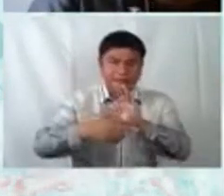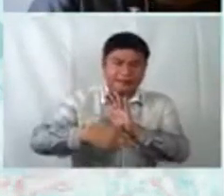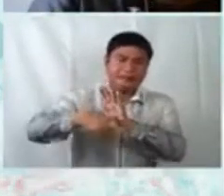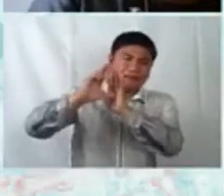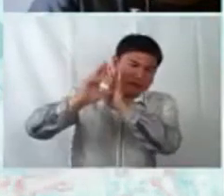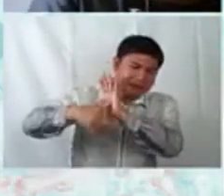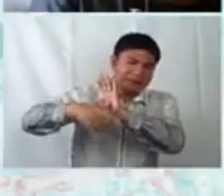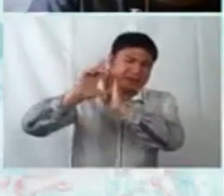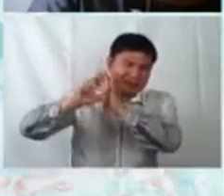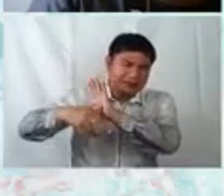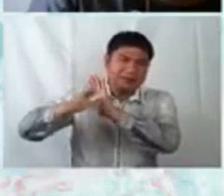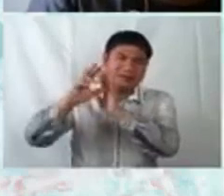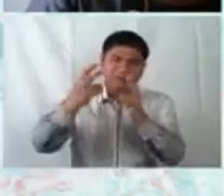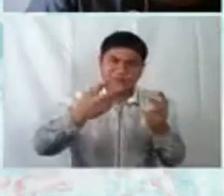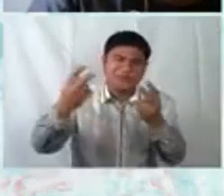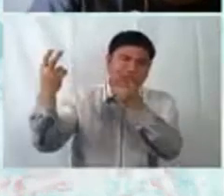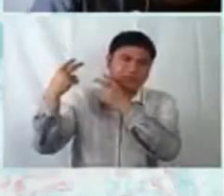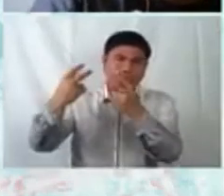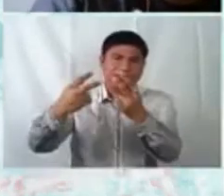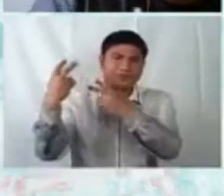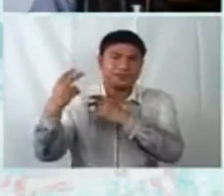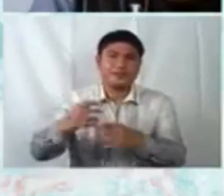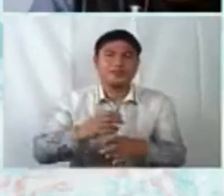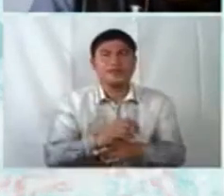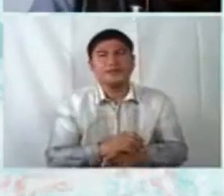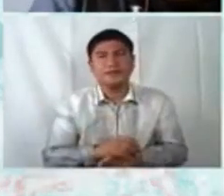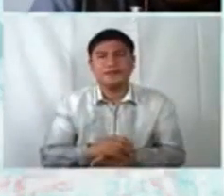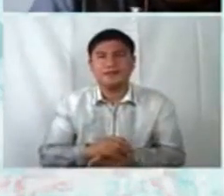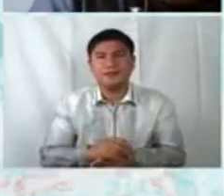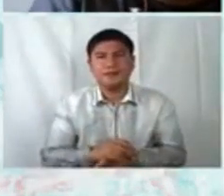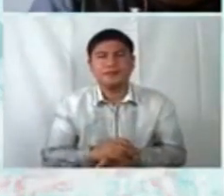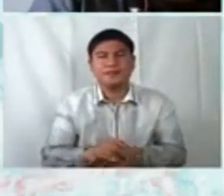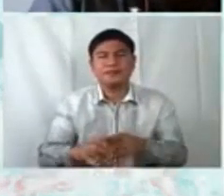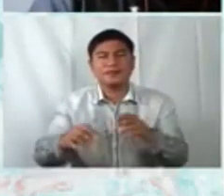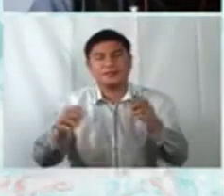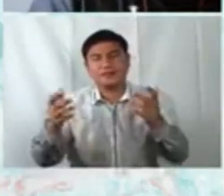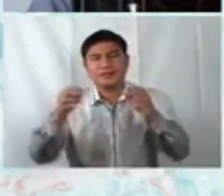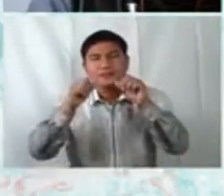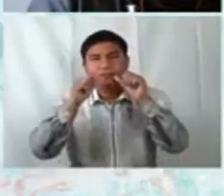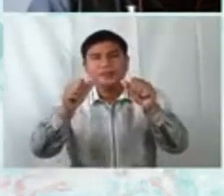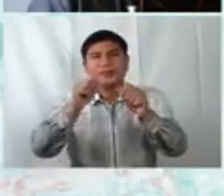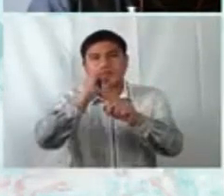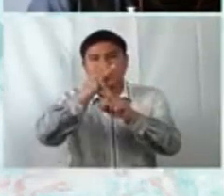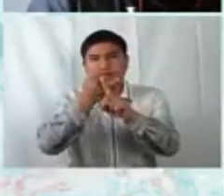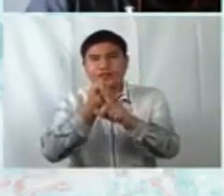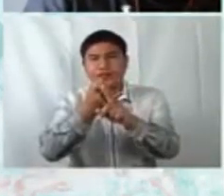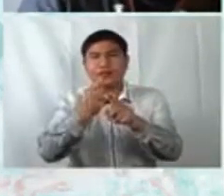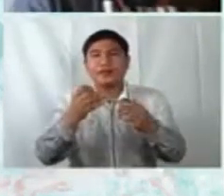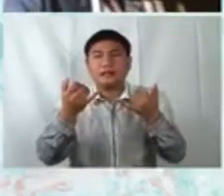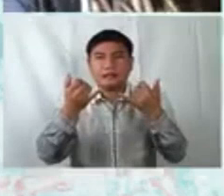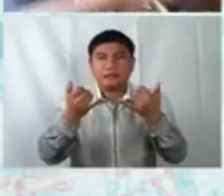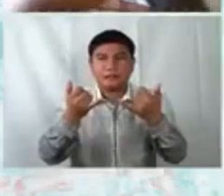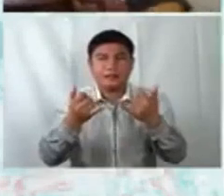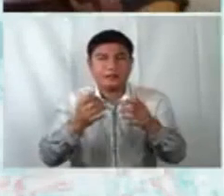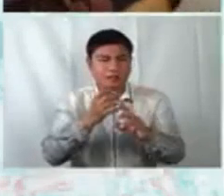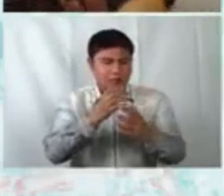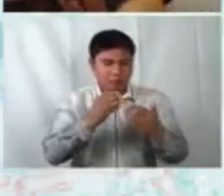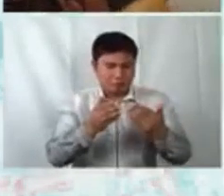konti. Kasi January yung proklamasyon ng Malolos Republic. Babalik tayo doon sa